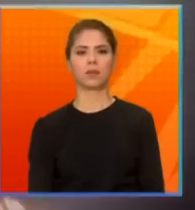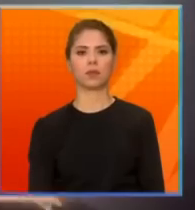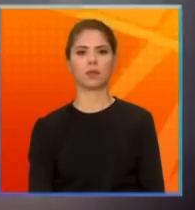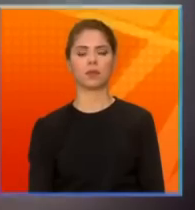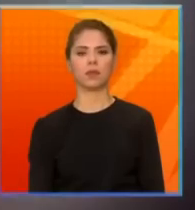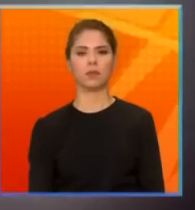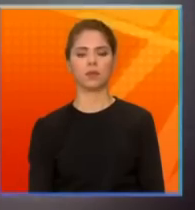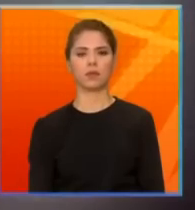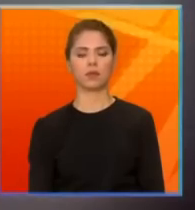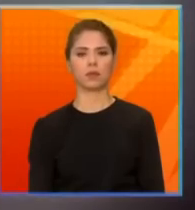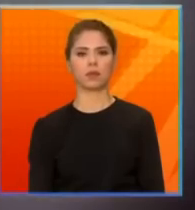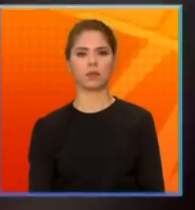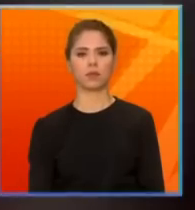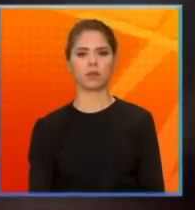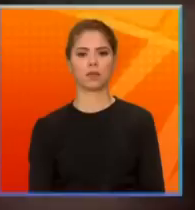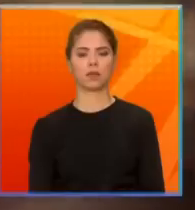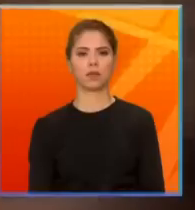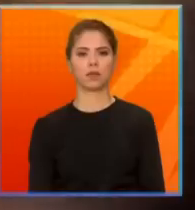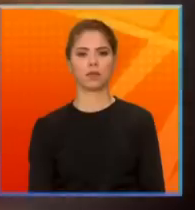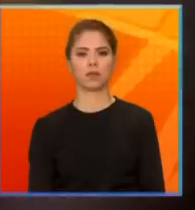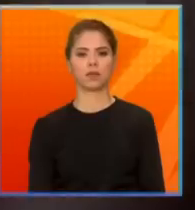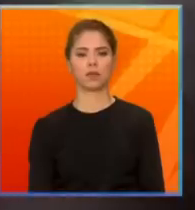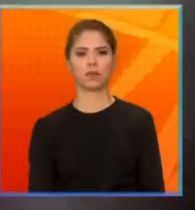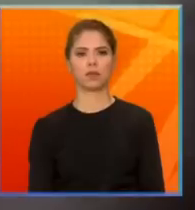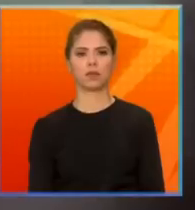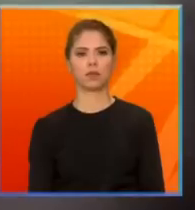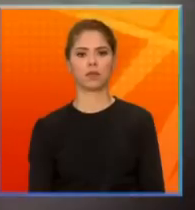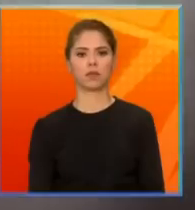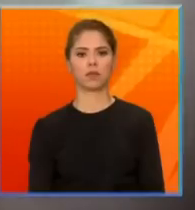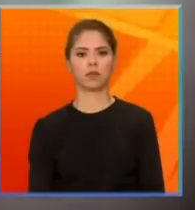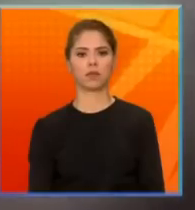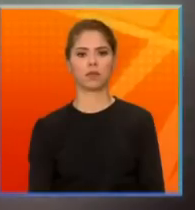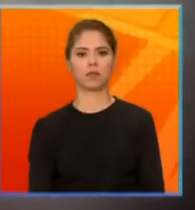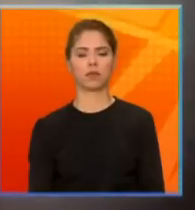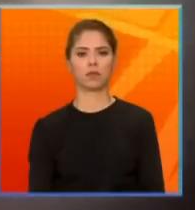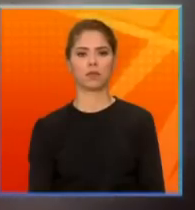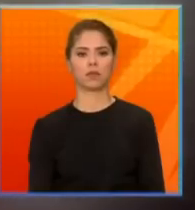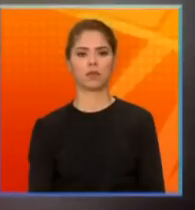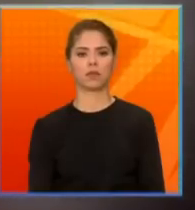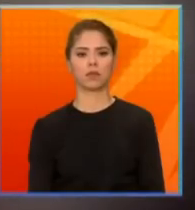Sağlıkçı kardeşlerimizi destekliyoruz.